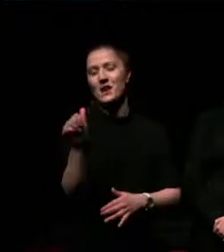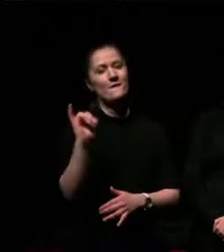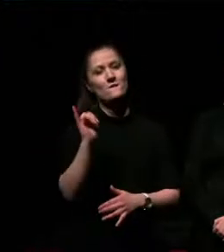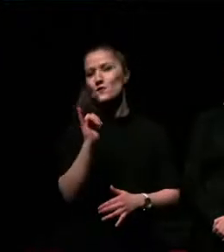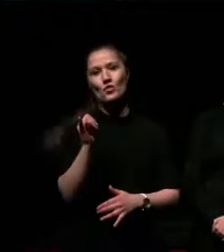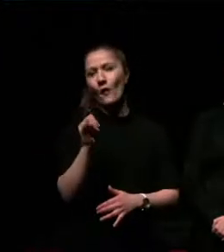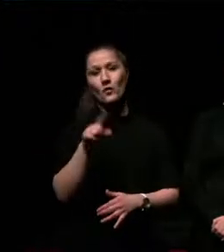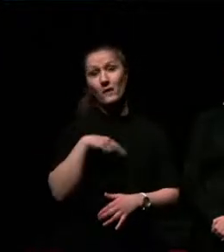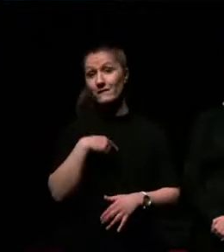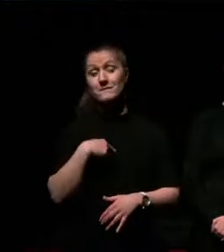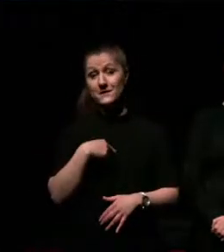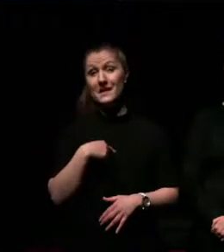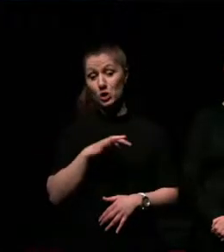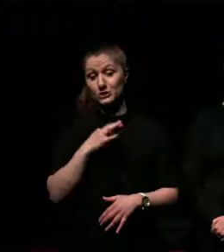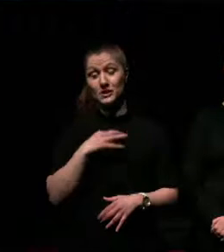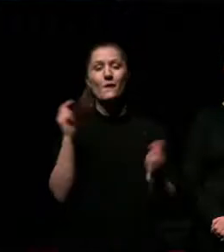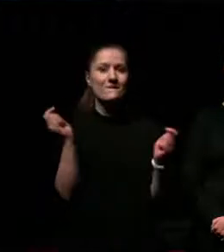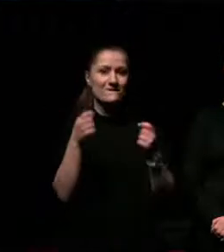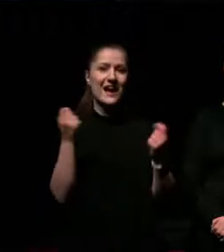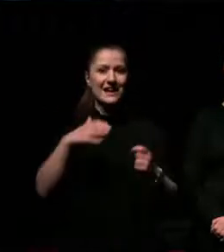feire nasjonaldagen vår.